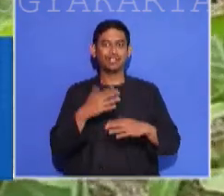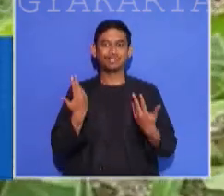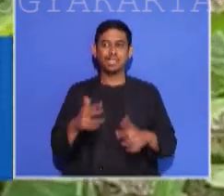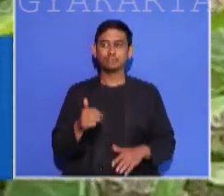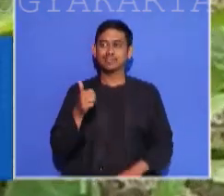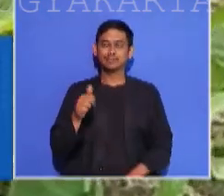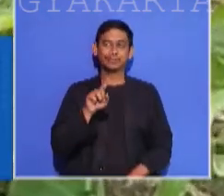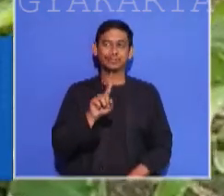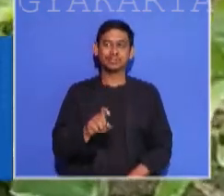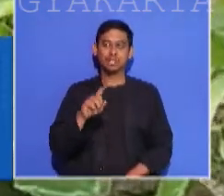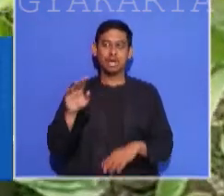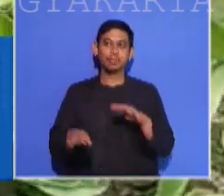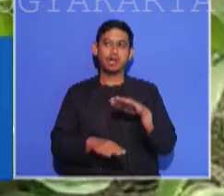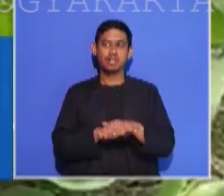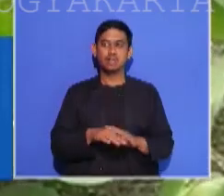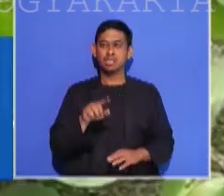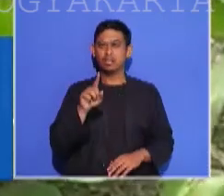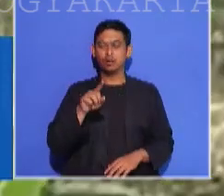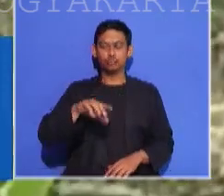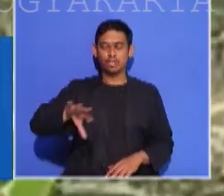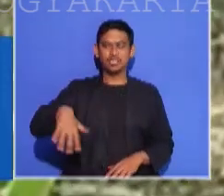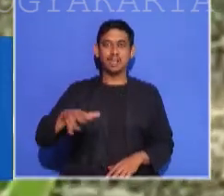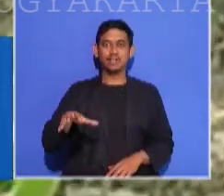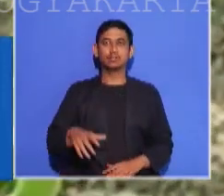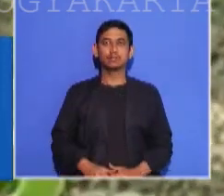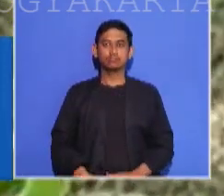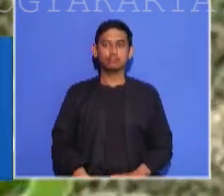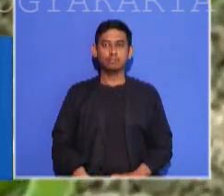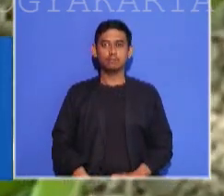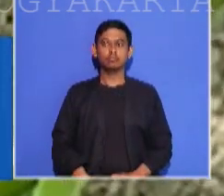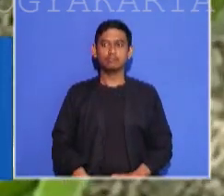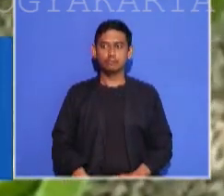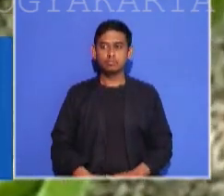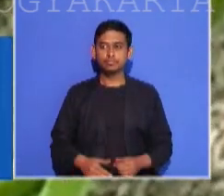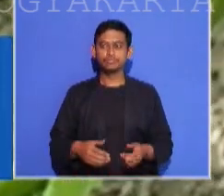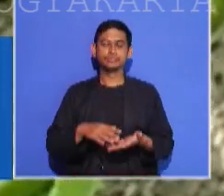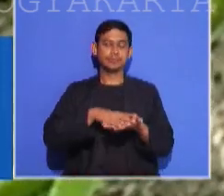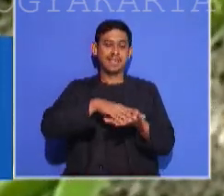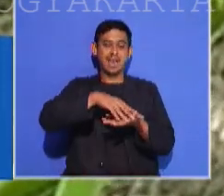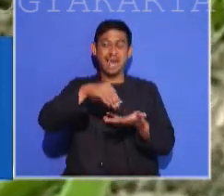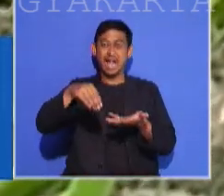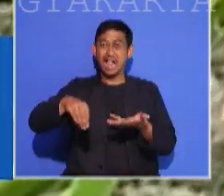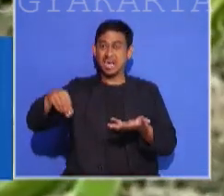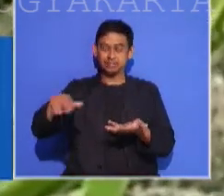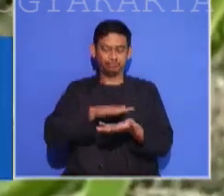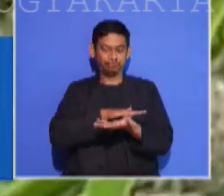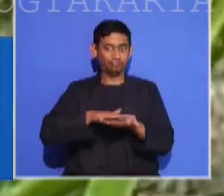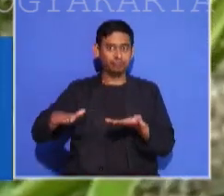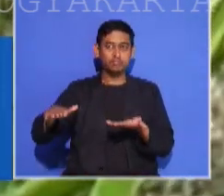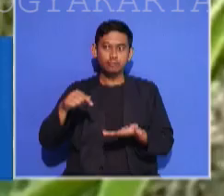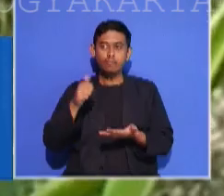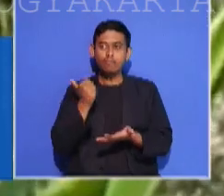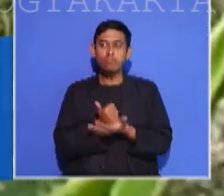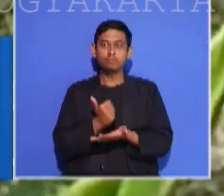kabetan keluarganipun. Dipun akeni dening Sadina, lahan pasir mujudaken lahan ingkang marginal lan